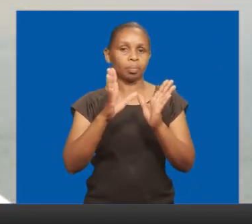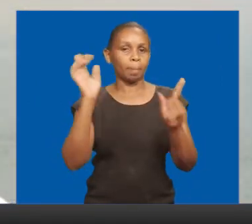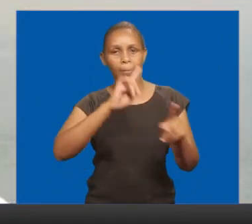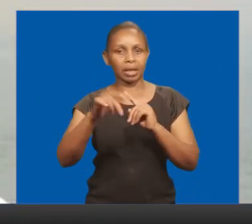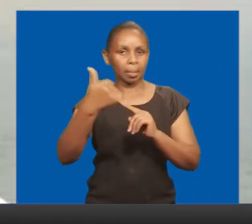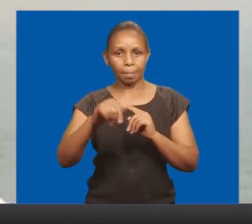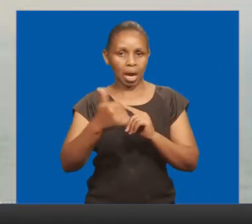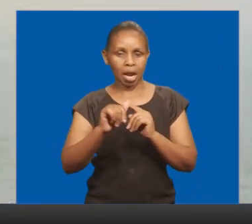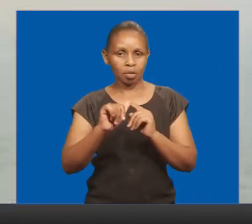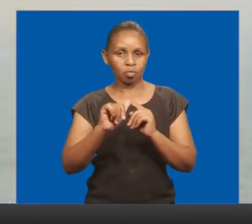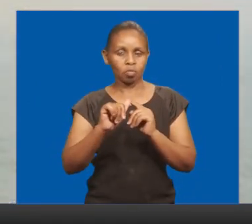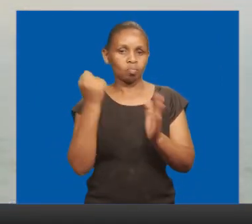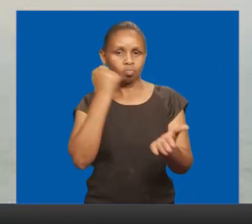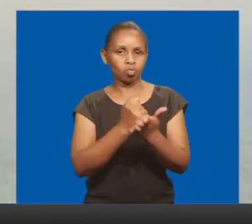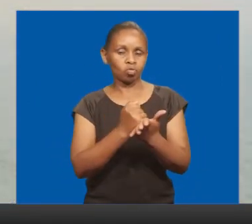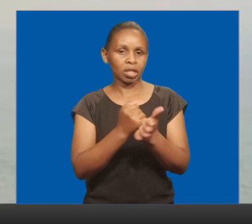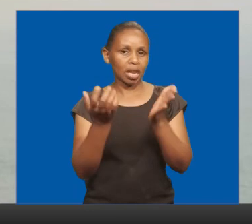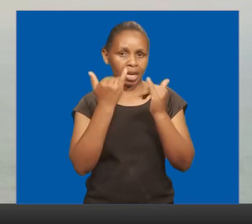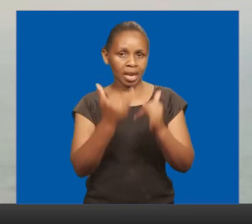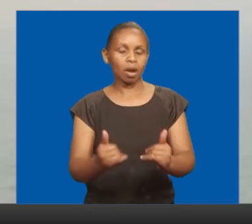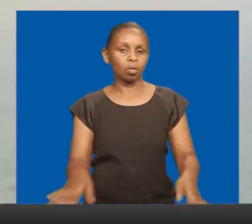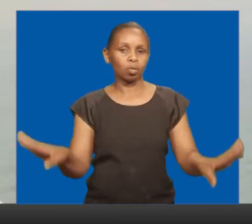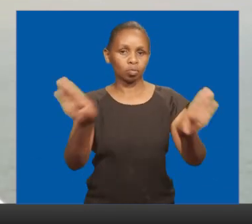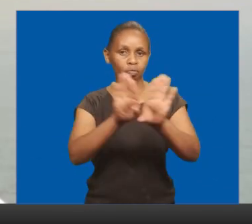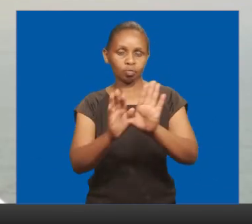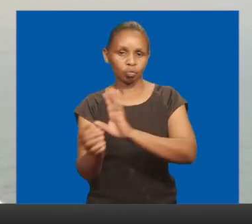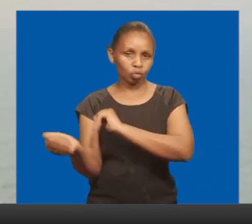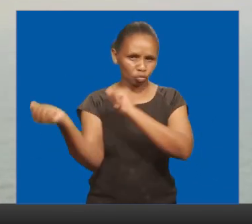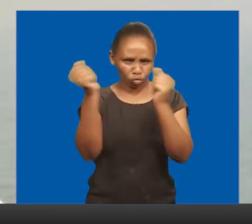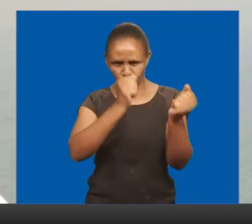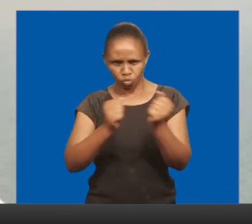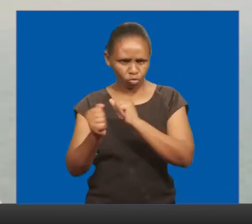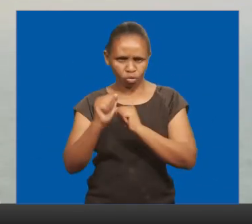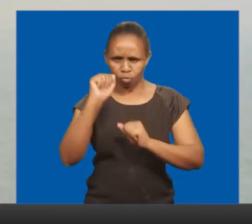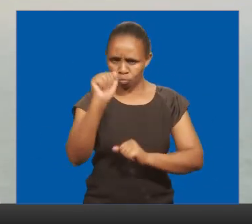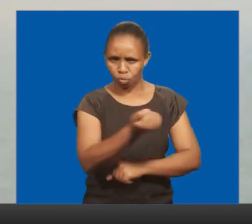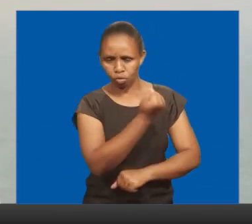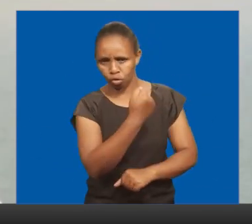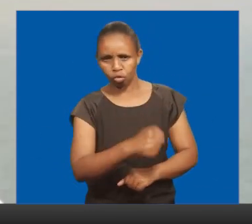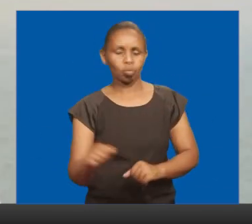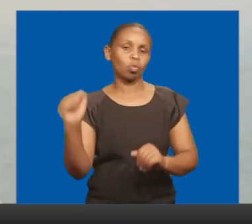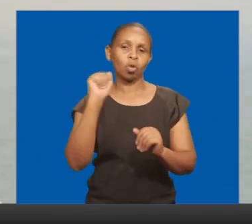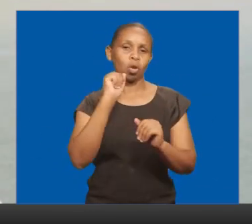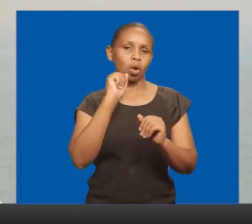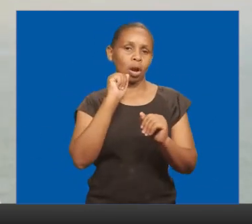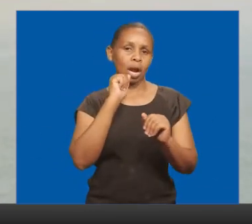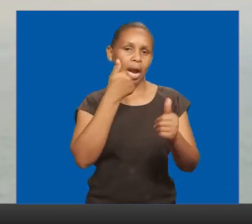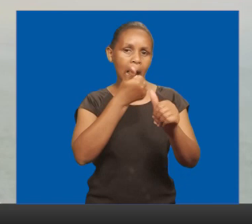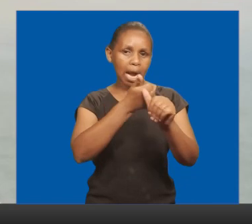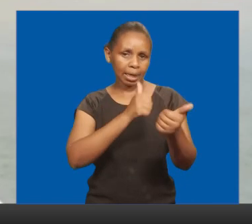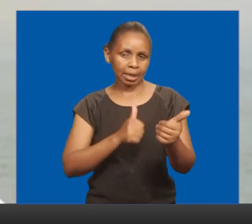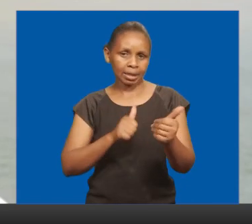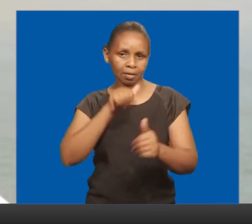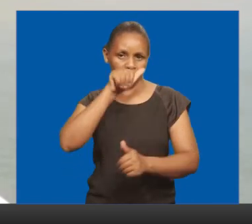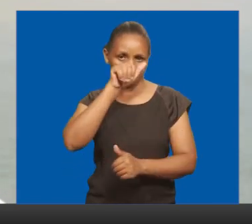kwa Sasa trolla zimefungiwa yaani closed season yaani season ambayo hairuhusiwi uvuvi wa matrolla chini ya Maili